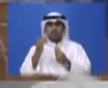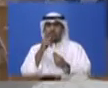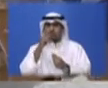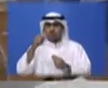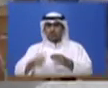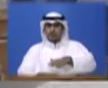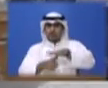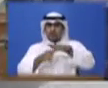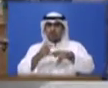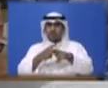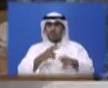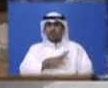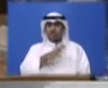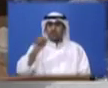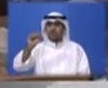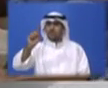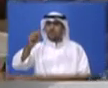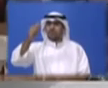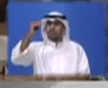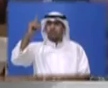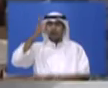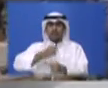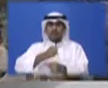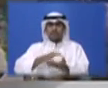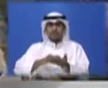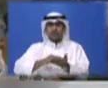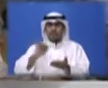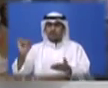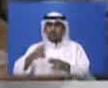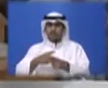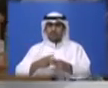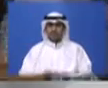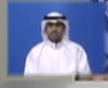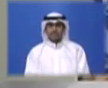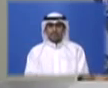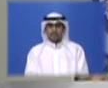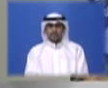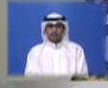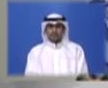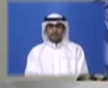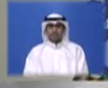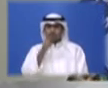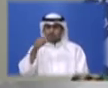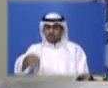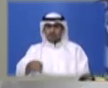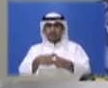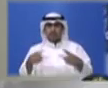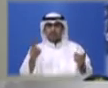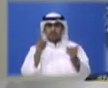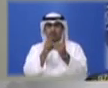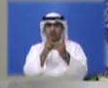الصباح حفظه الله ورعاه في بلدهم الثاني الأردن وبين أهلهم. وهذا اللقاء